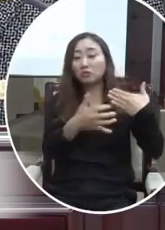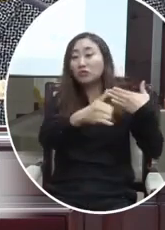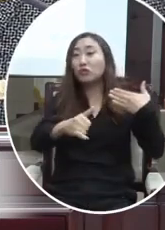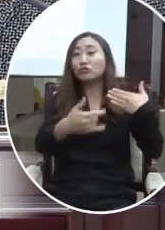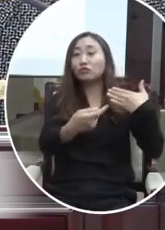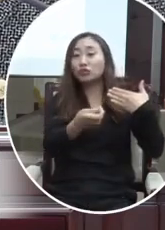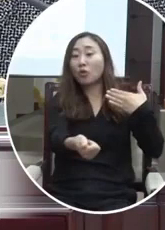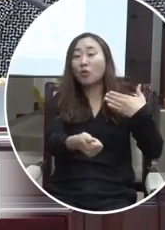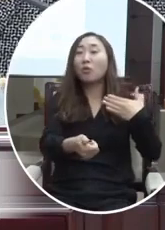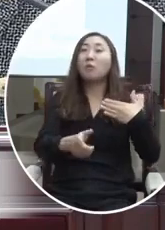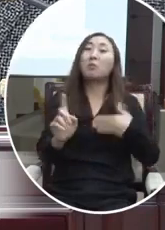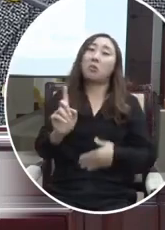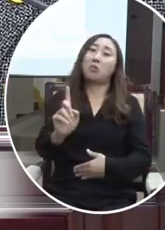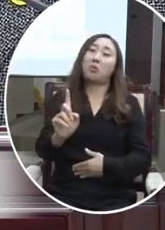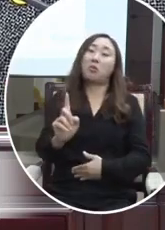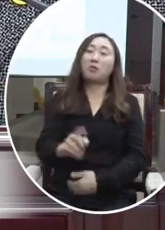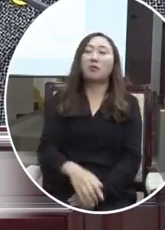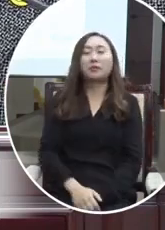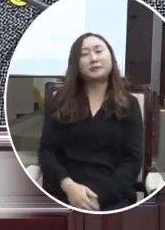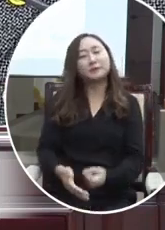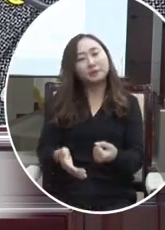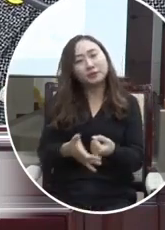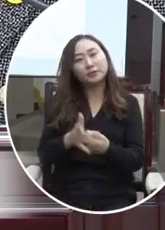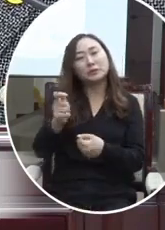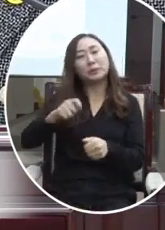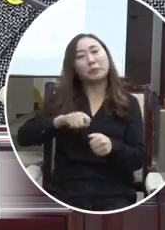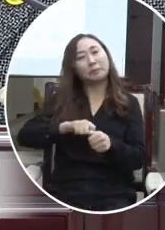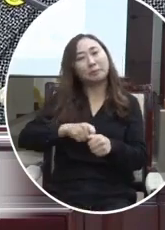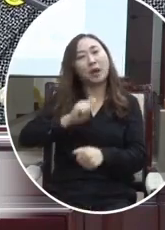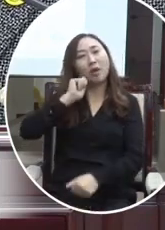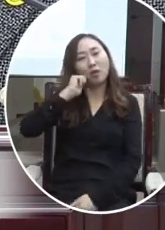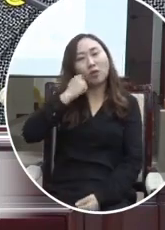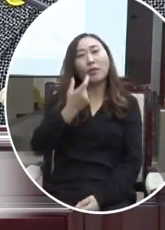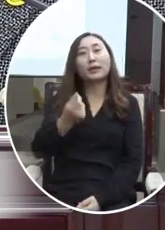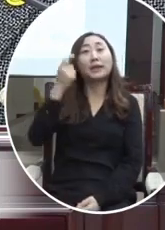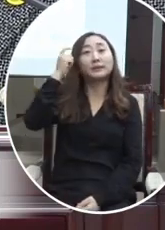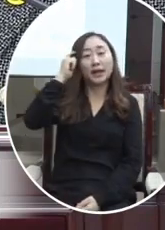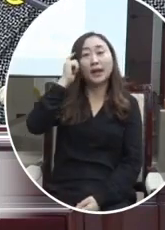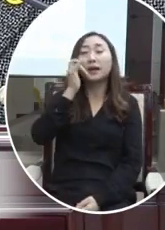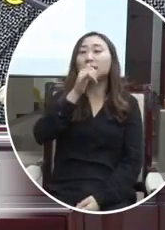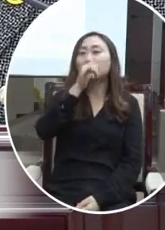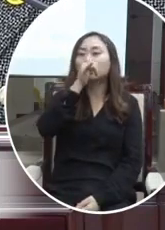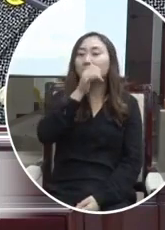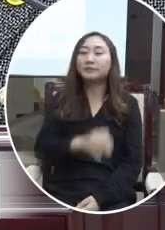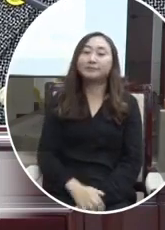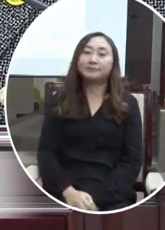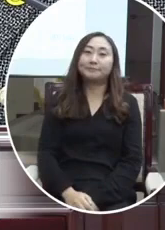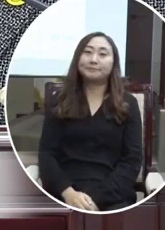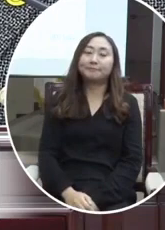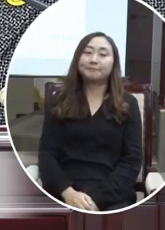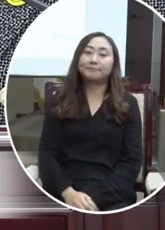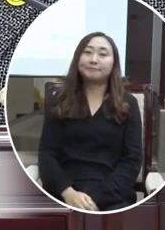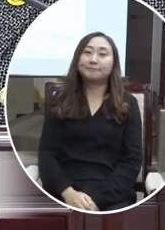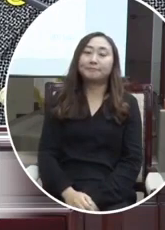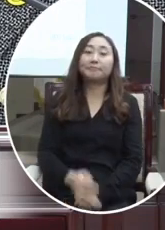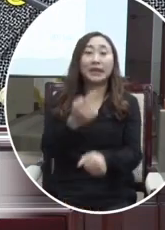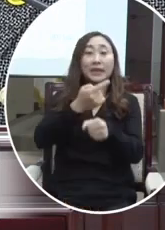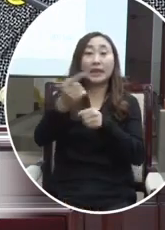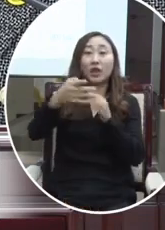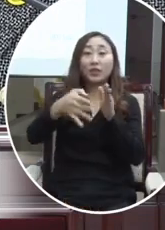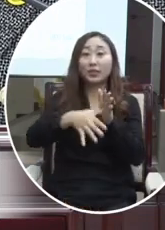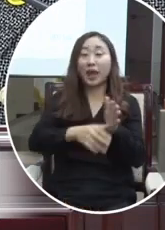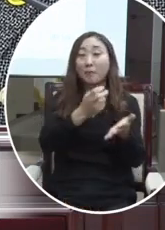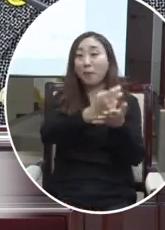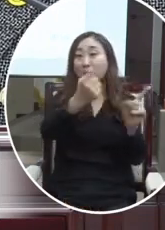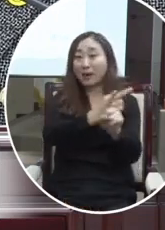그냥 직원이 별로 없는 이렇게 하는 거는 좀 무리다라는 지금 판단이어서요. 일단은 어찌됐든 내년도에